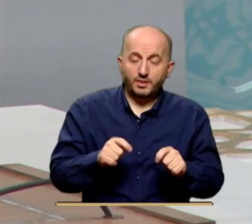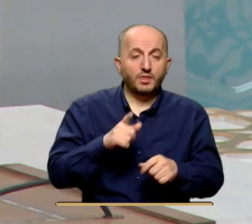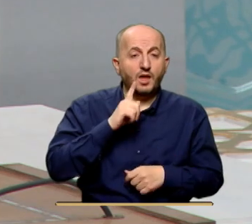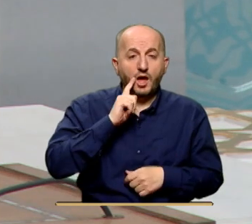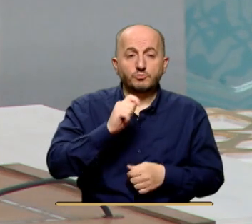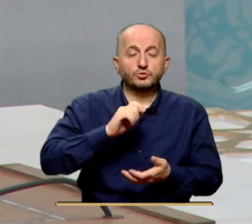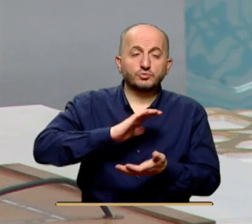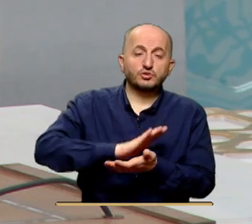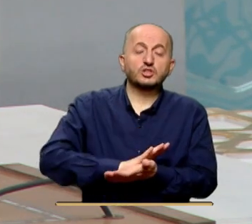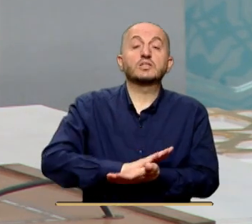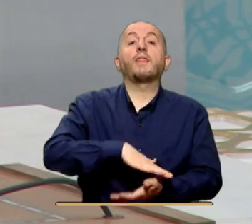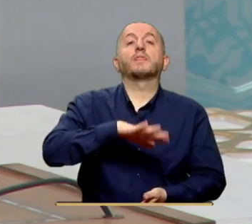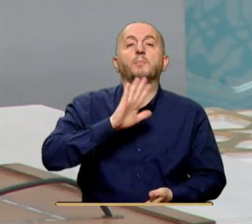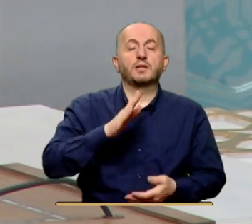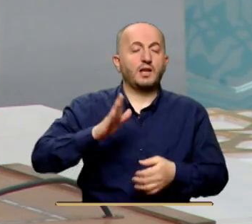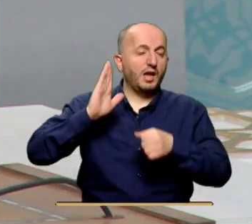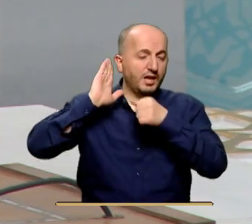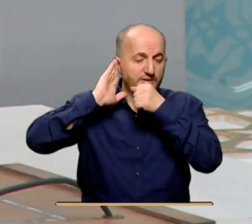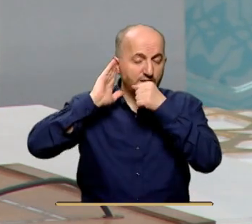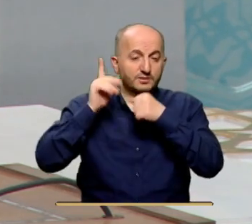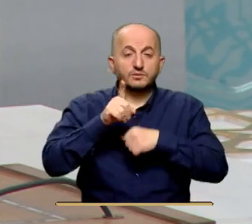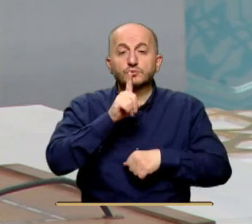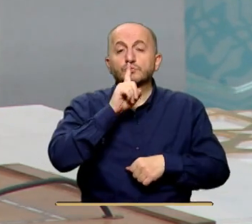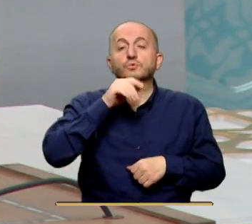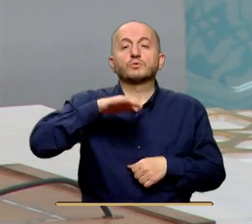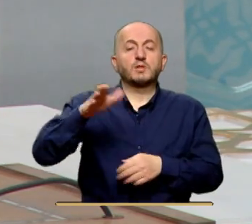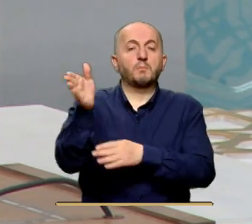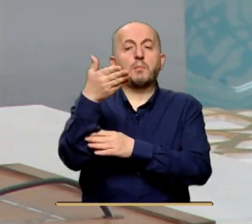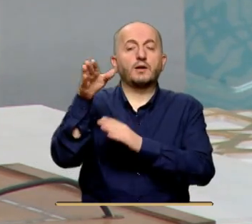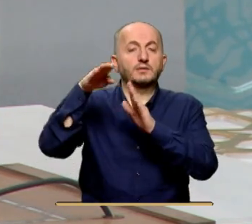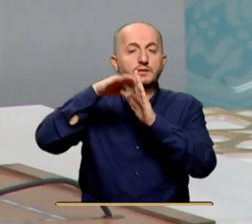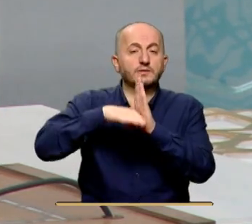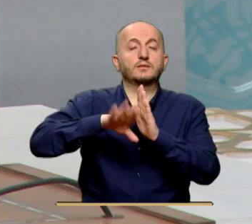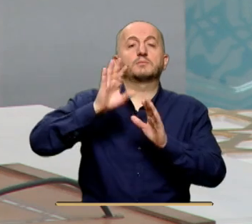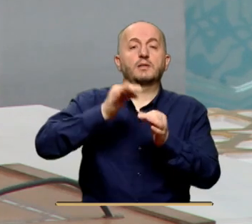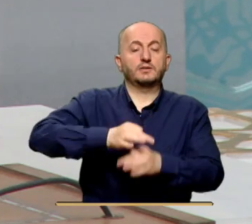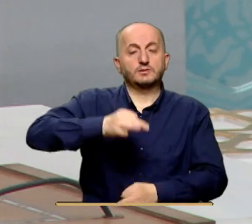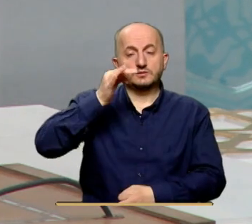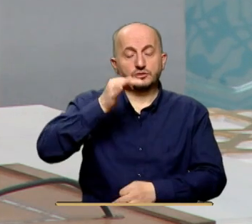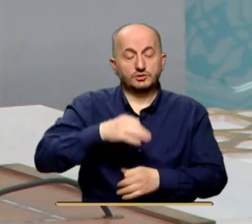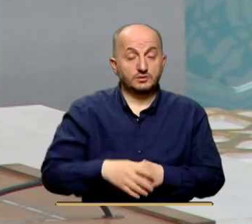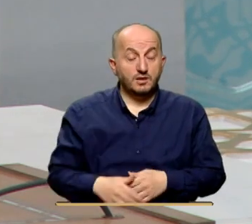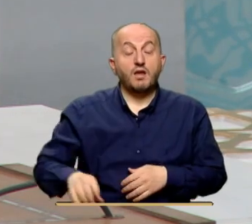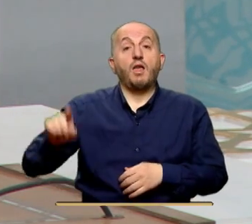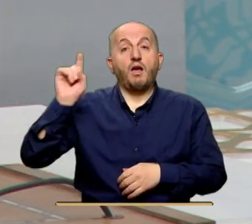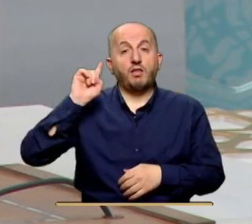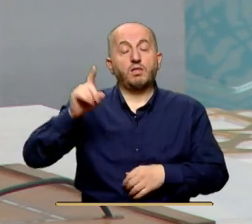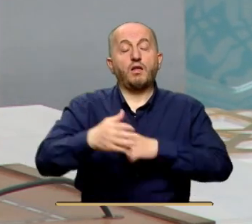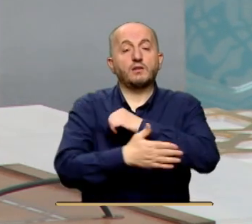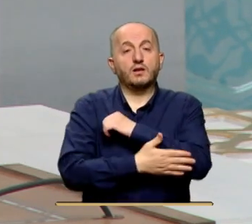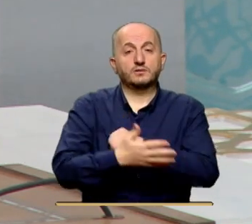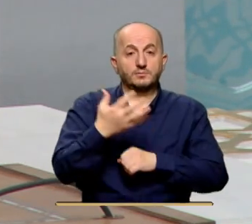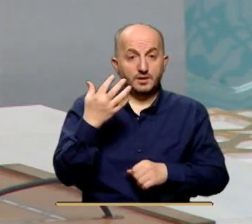namusunu çiğnetmeyen, ezanını susturmayan, bayrağını indirmeyen kişi Allah'a yardım